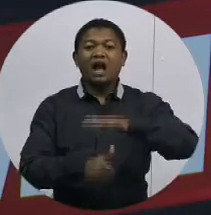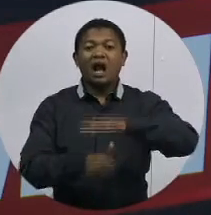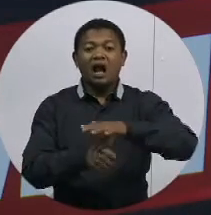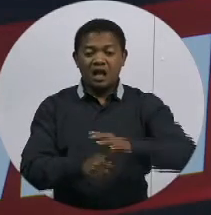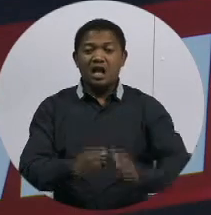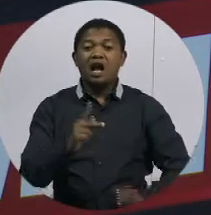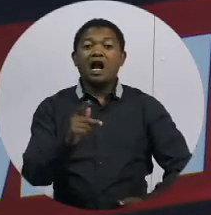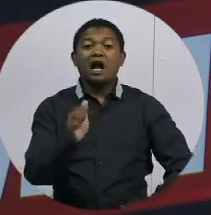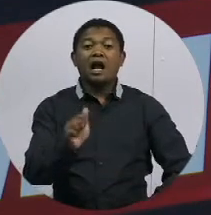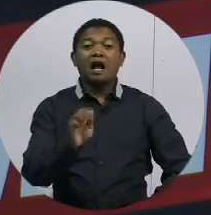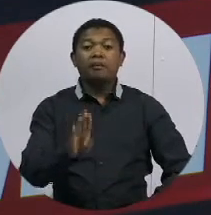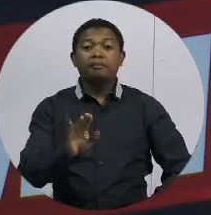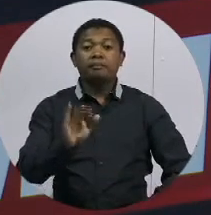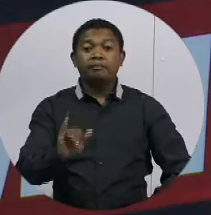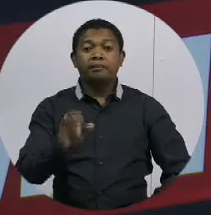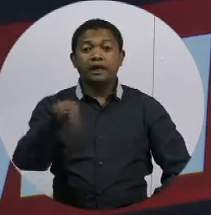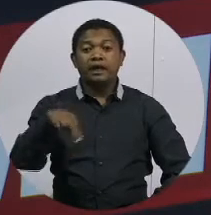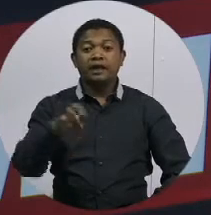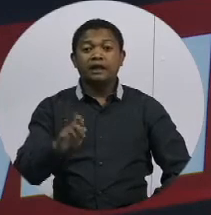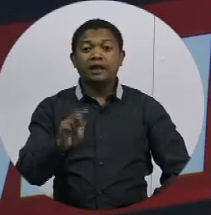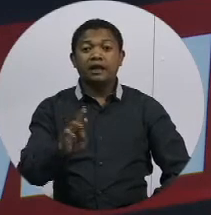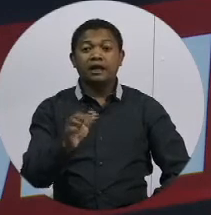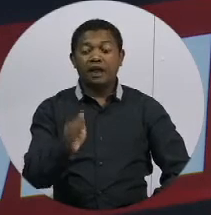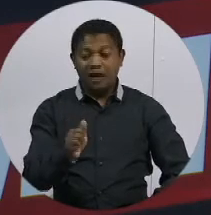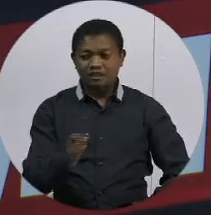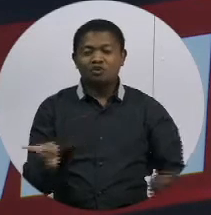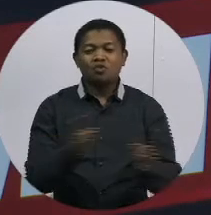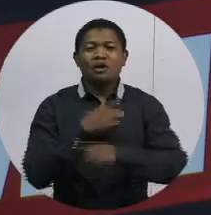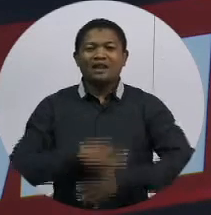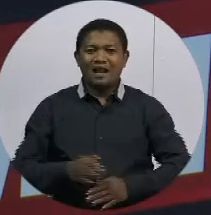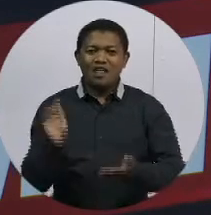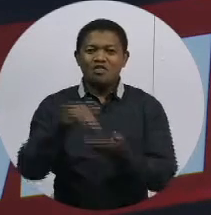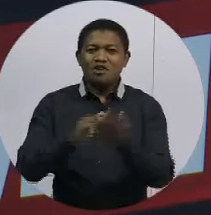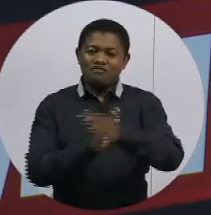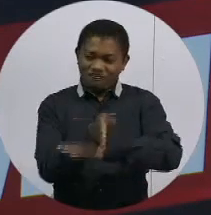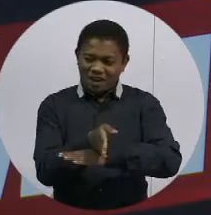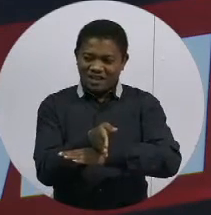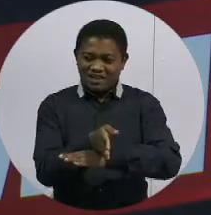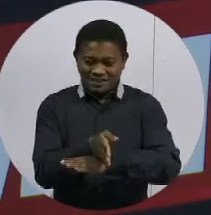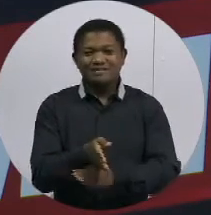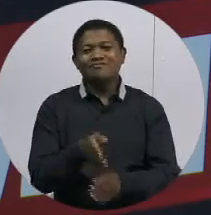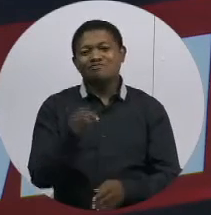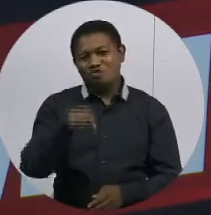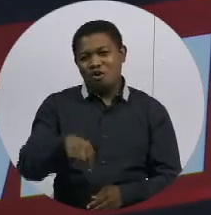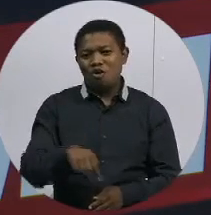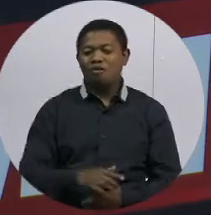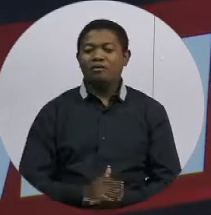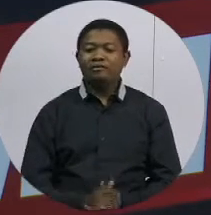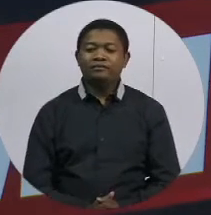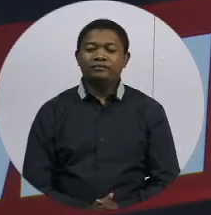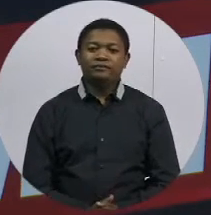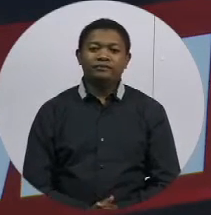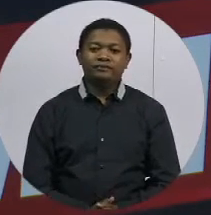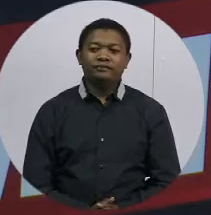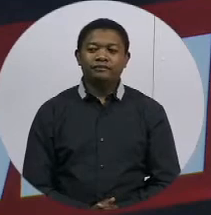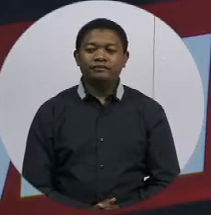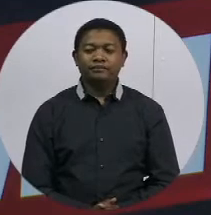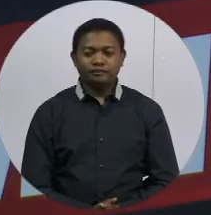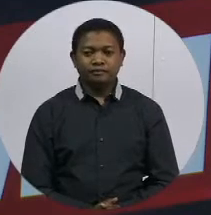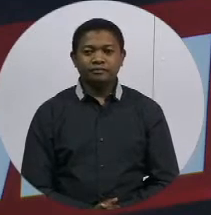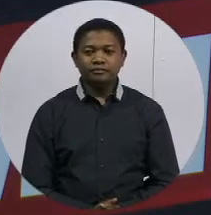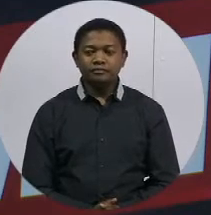izany Andriamatoa docteur Lamina Artura miaraka amintsika eto indrindra izy amin'izao fotoana izao. Miarahabanao tompoko. Miarahaba tompoko.